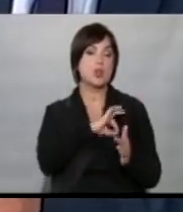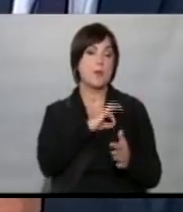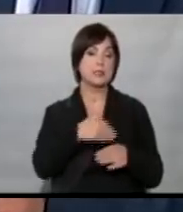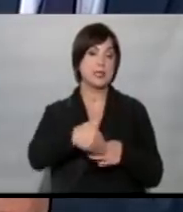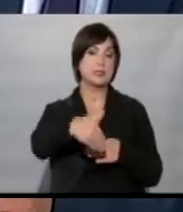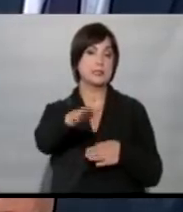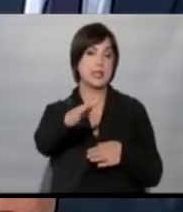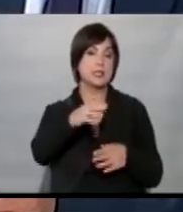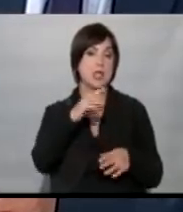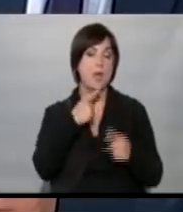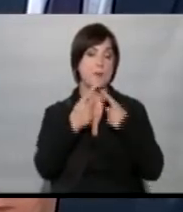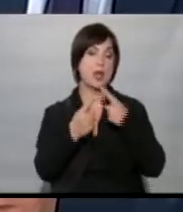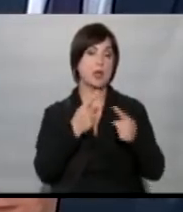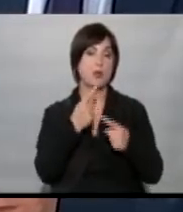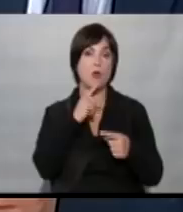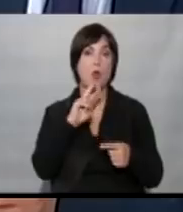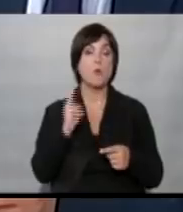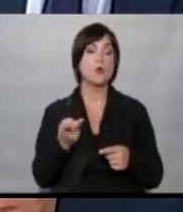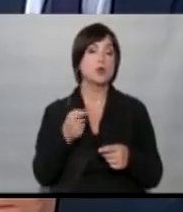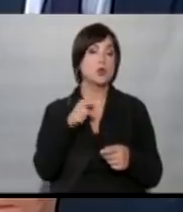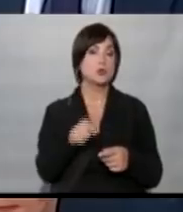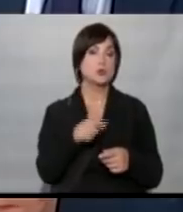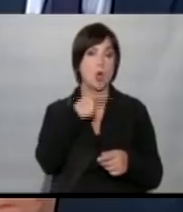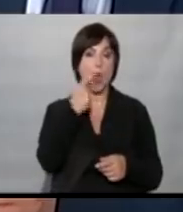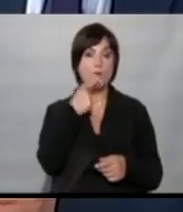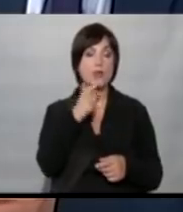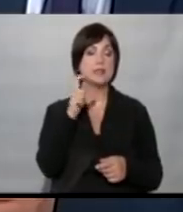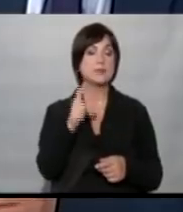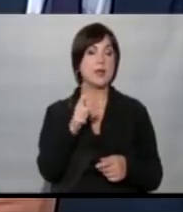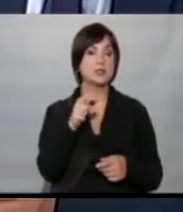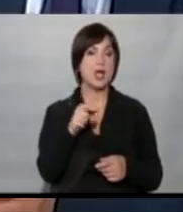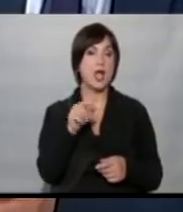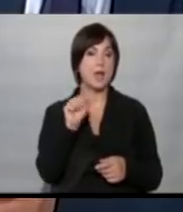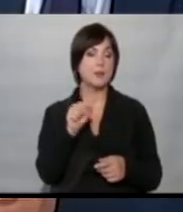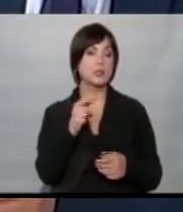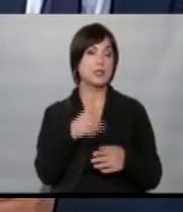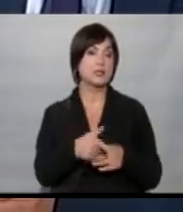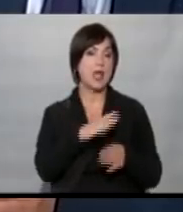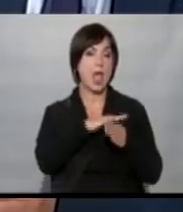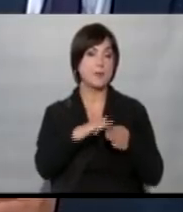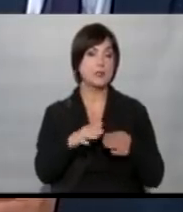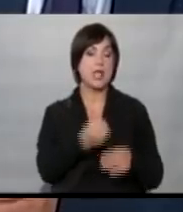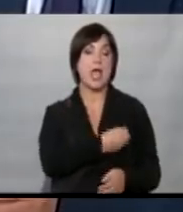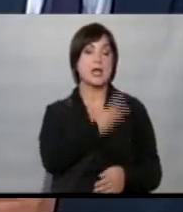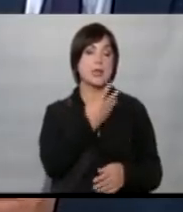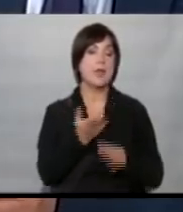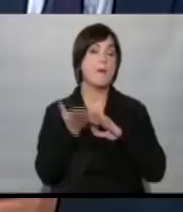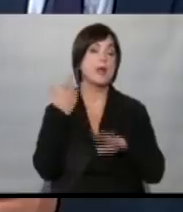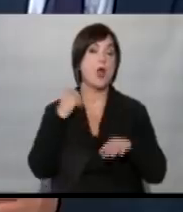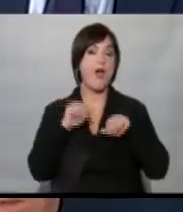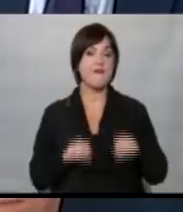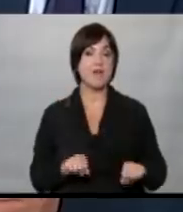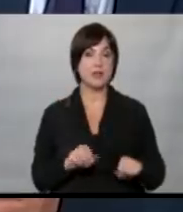следни преговори што следуваат, па меѓу другото може би и заради ова што го вели Спасов или Барджиева, заради амнестија на криминалите на претходната